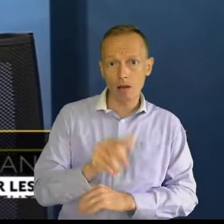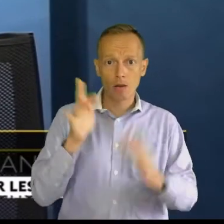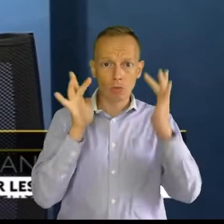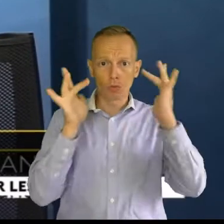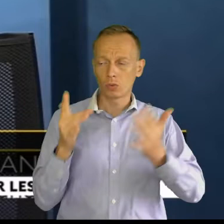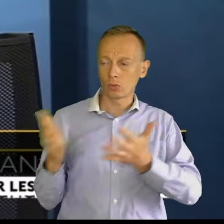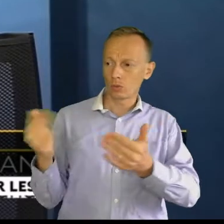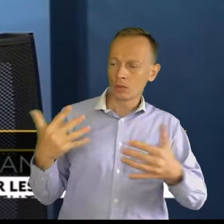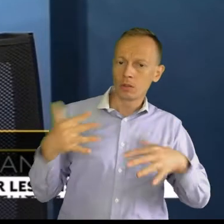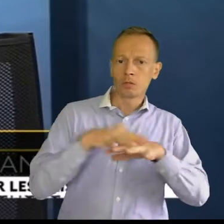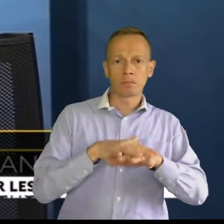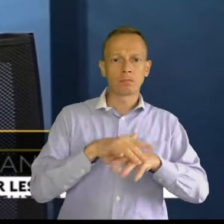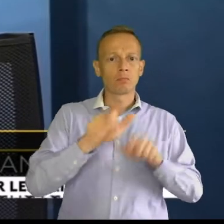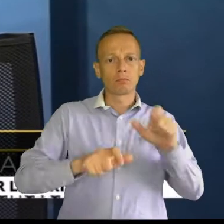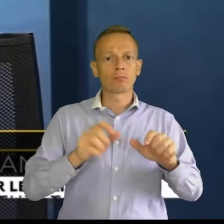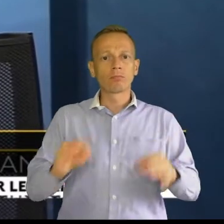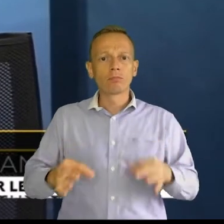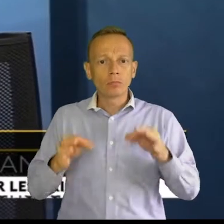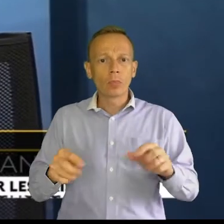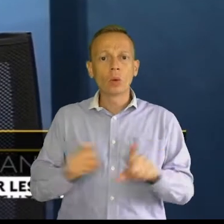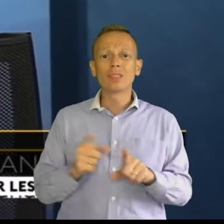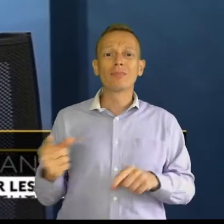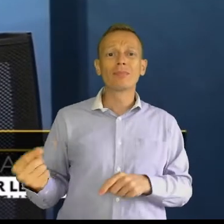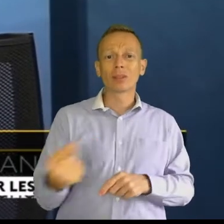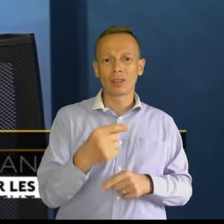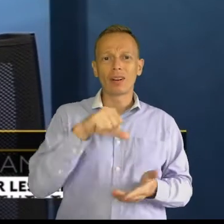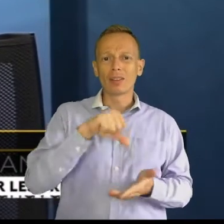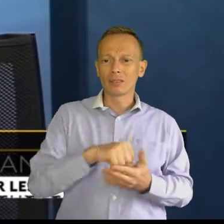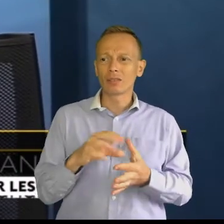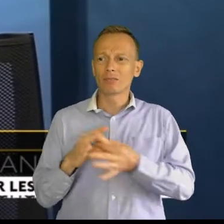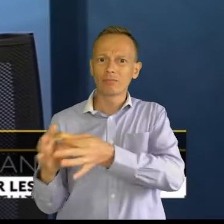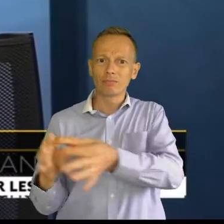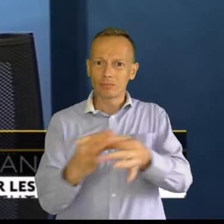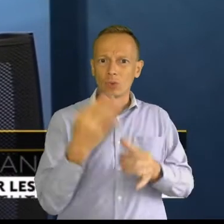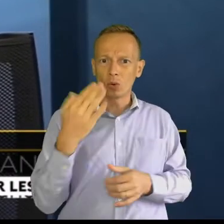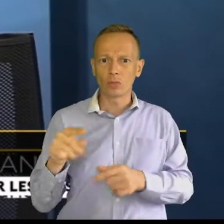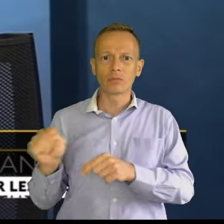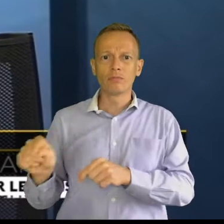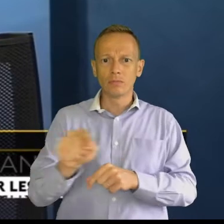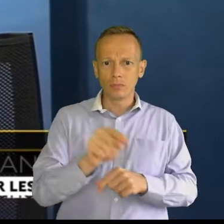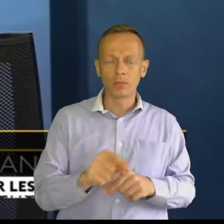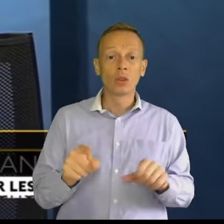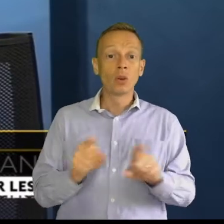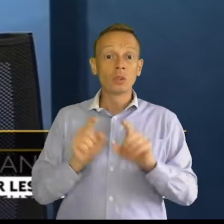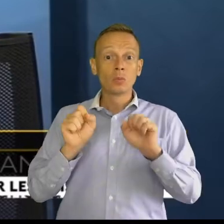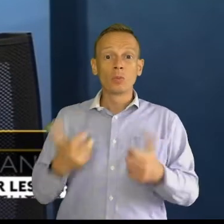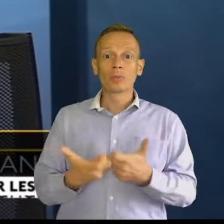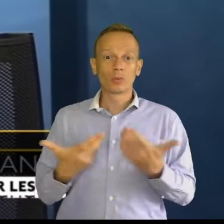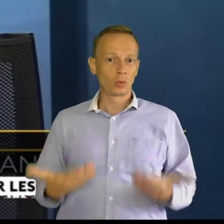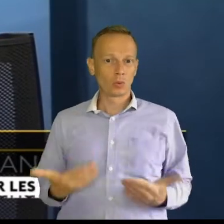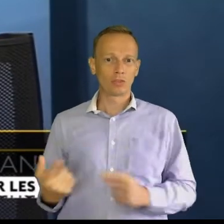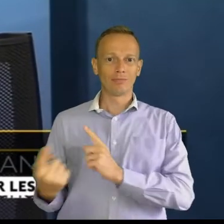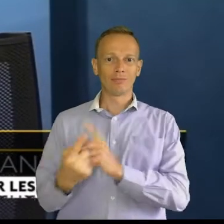les arts, par la culture et à travers nos partenariats, dans le cadre du fonctionnement du centre, mais aussi, aujourd'hui, vous